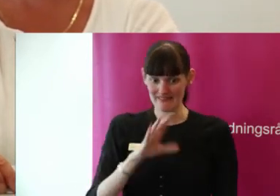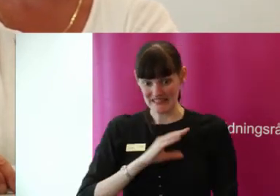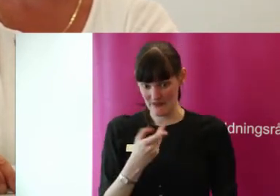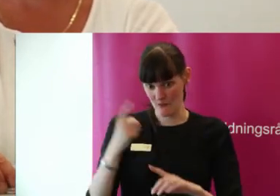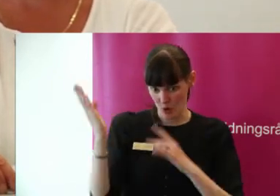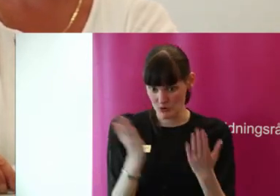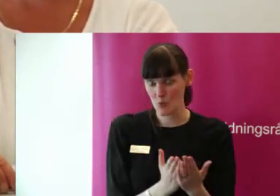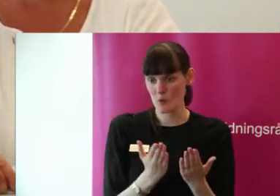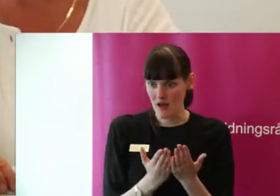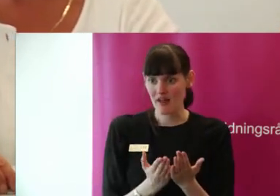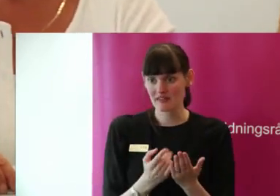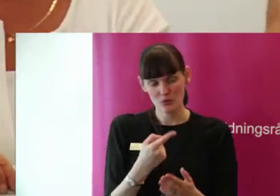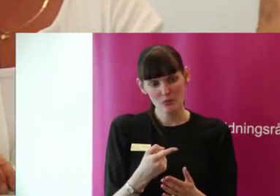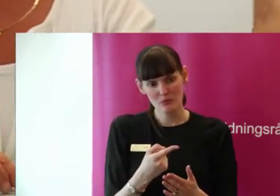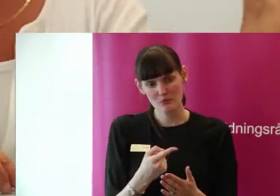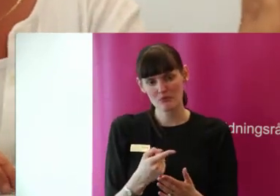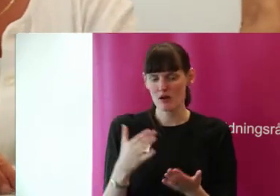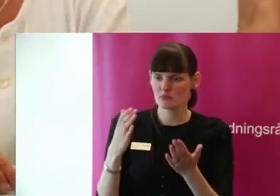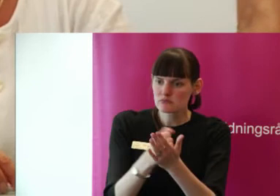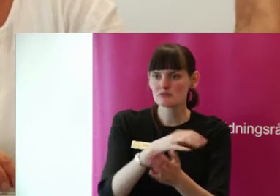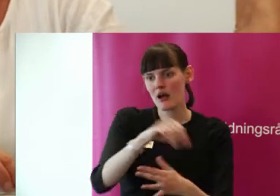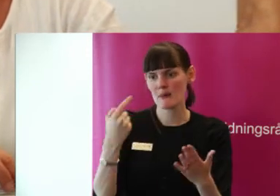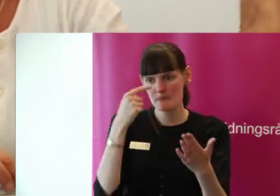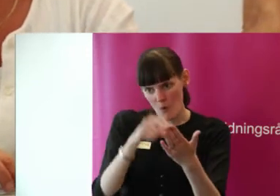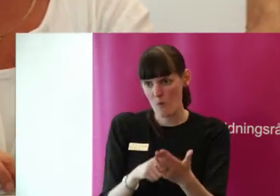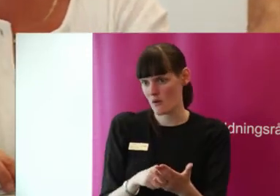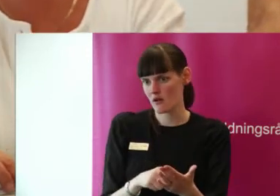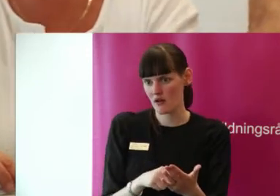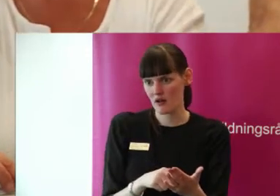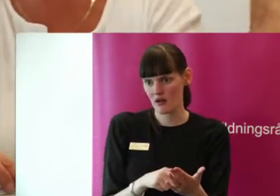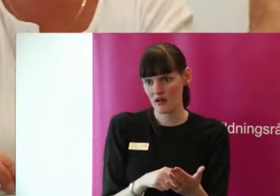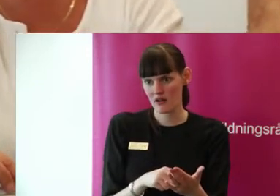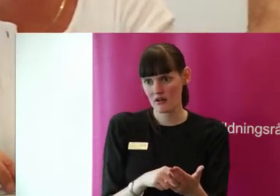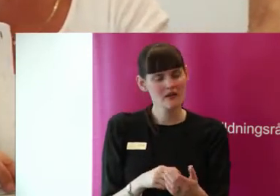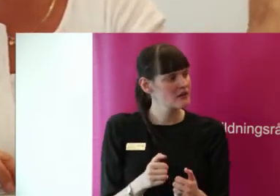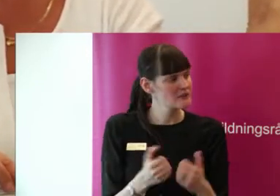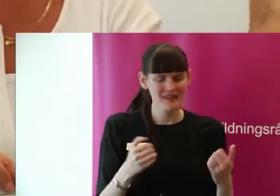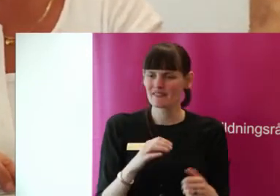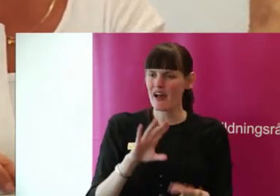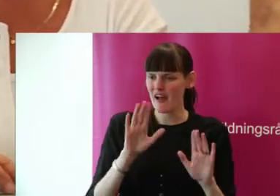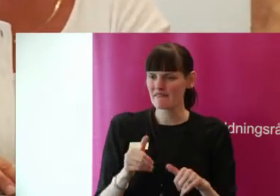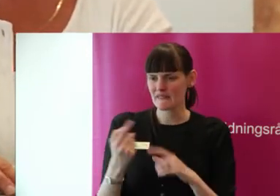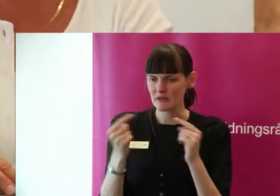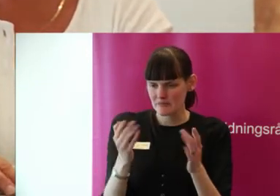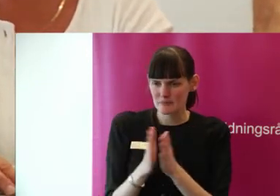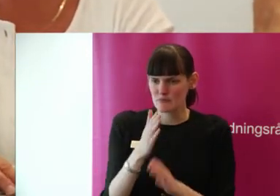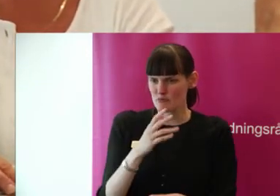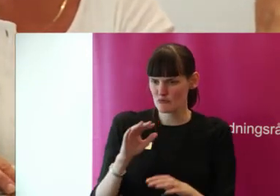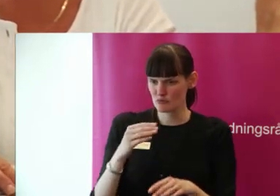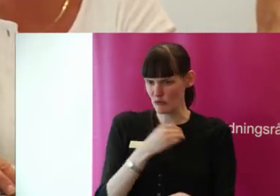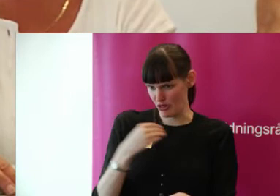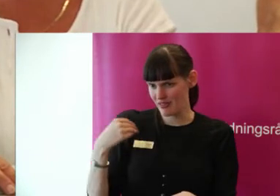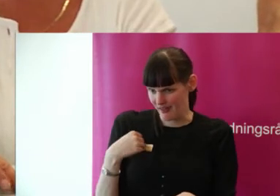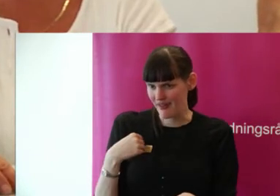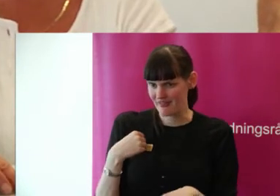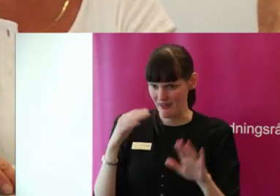folkhögskolorna svarar upp till de delarna. Och det gör man inte, därför vi hade ett sådana myndighetsdialog för inte så länge sedan, och då menar just